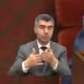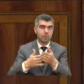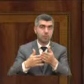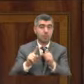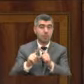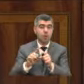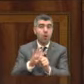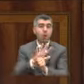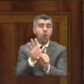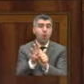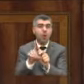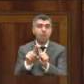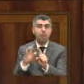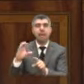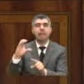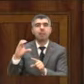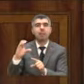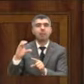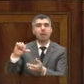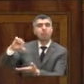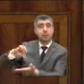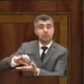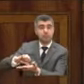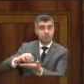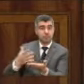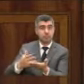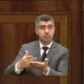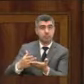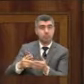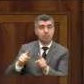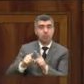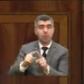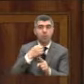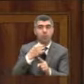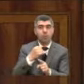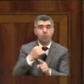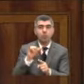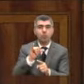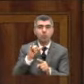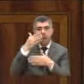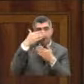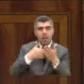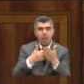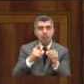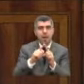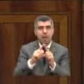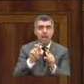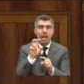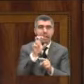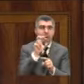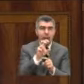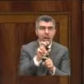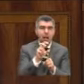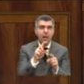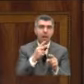الكورونا كاينه في الدار البيضاء بشكل كبير، ولكن ما مصنفينش حنا المغرب الى اخضر وبرتقالي